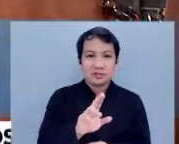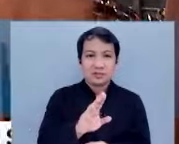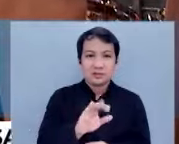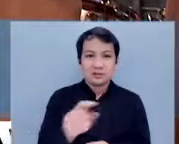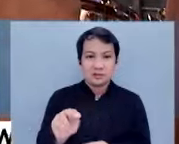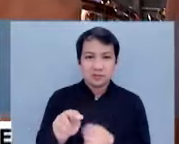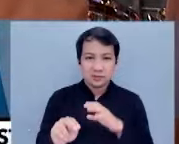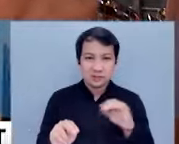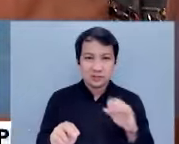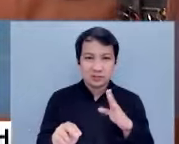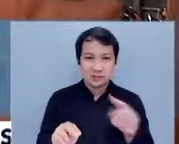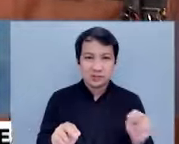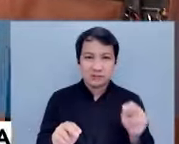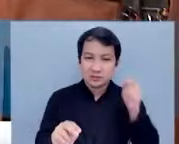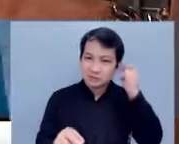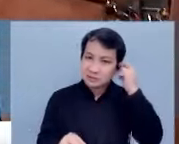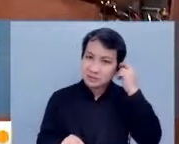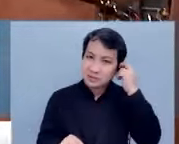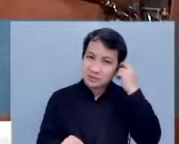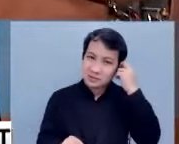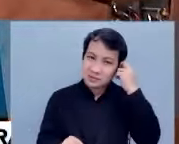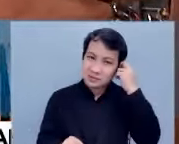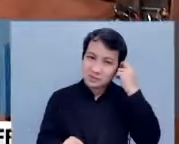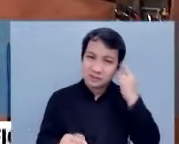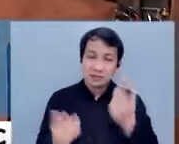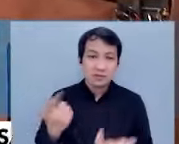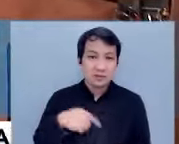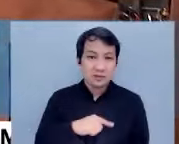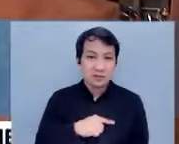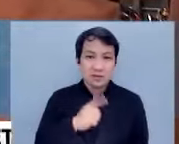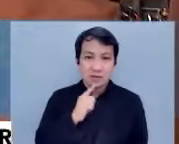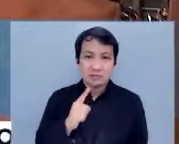palagay po namin, pag gumagawa kasi kami ng song,